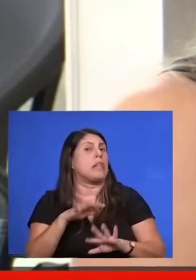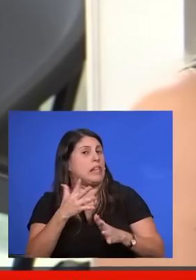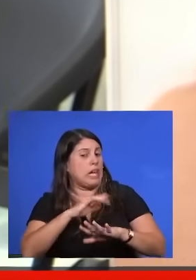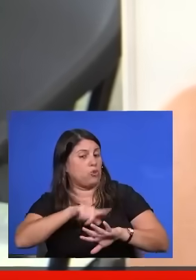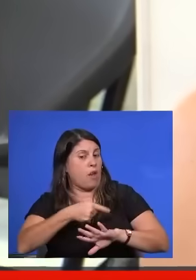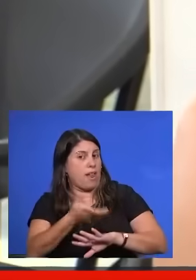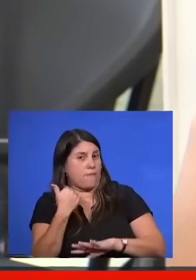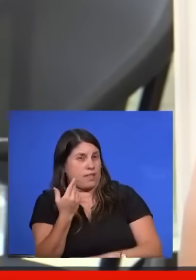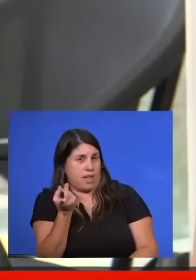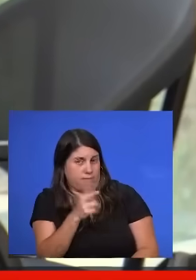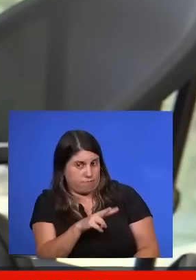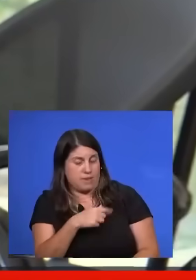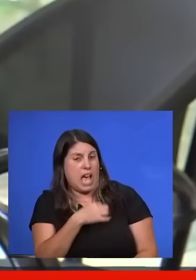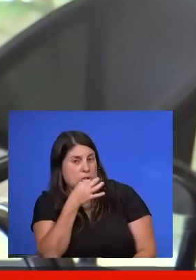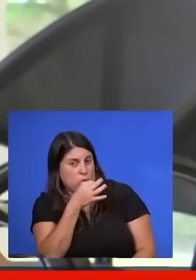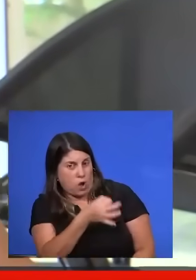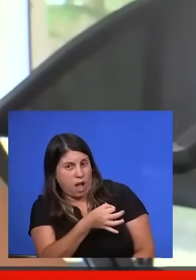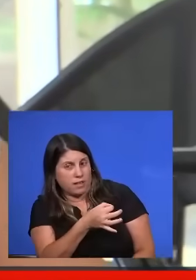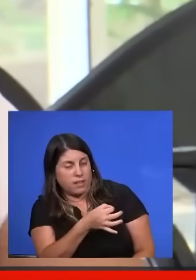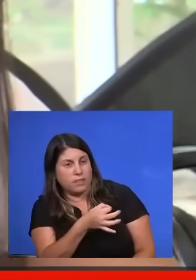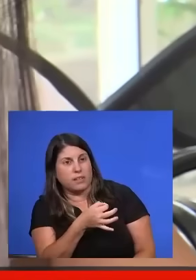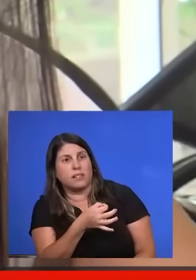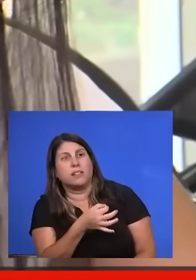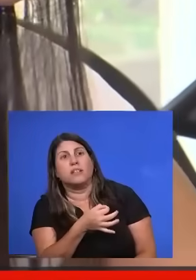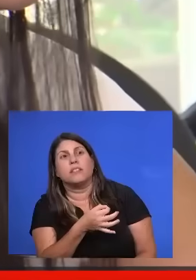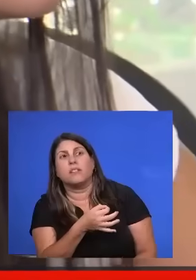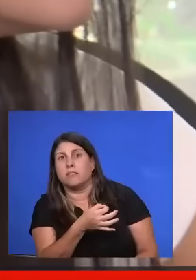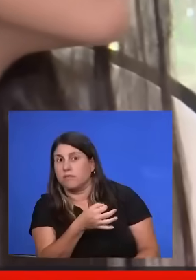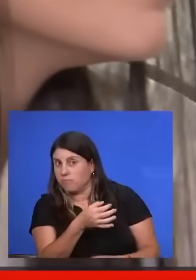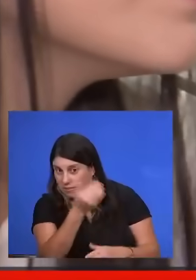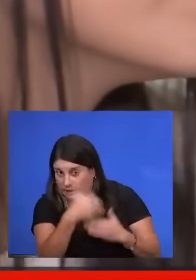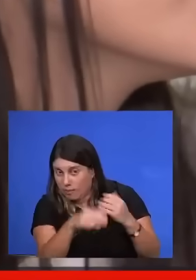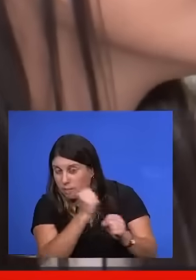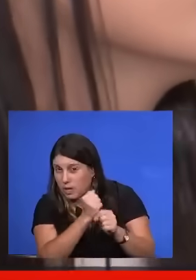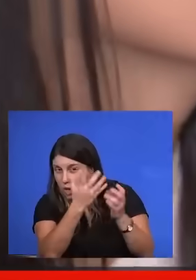אותו אם הם סיימו את הפעילות להיום. הוא אמר לו, אנחנו